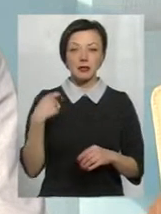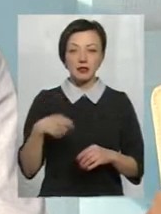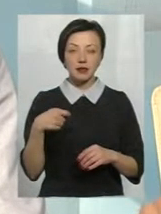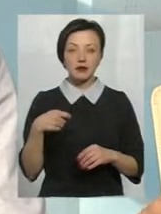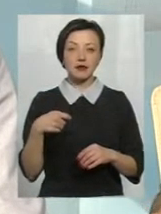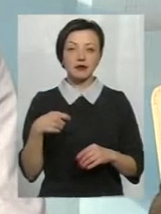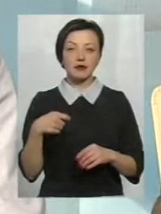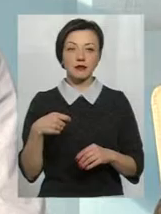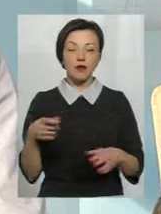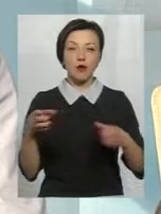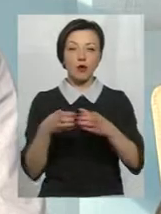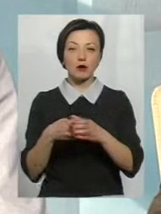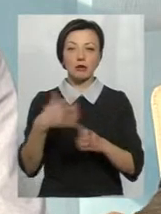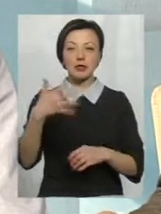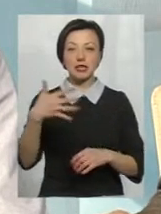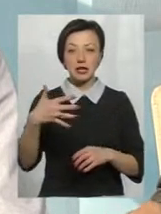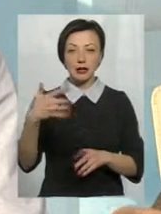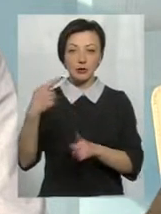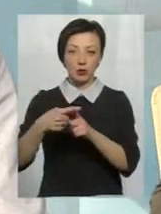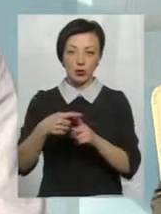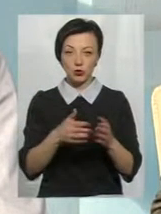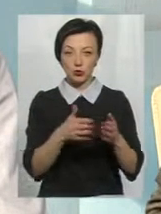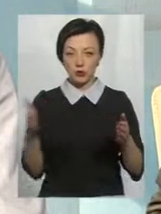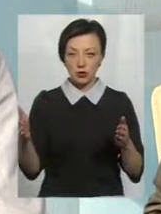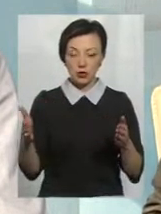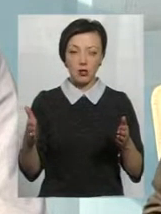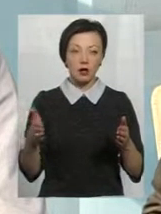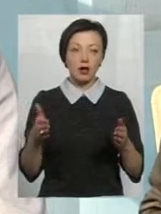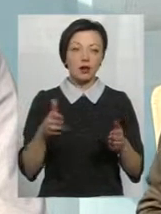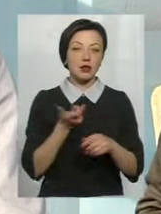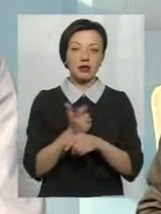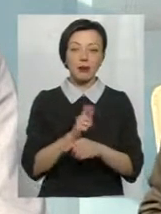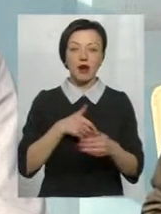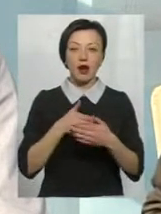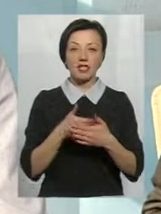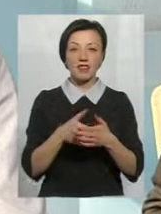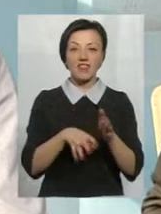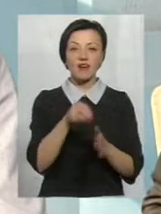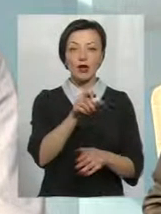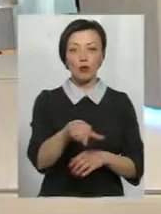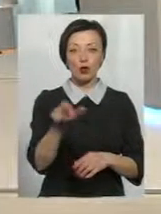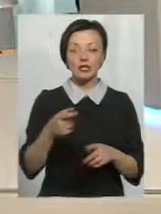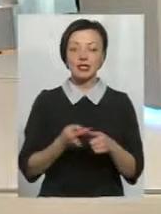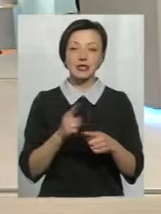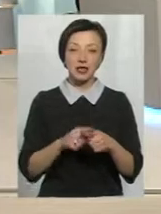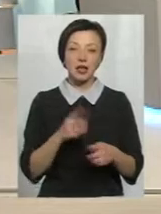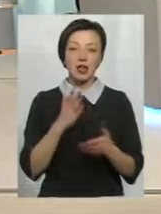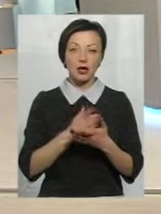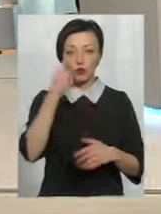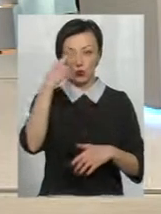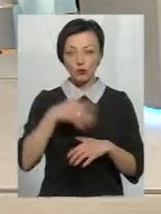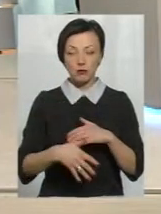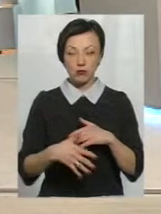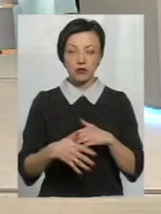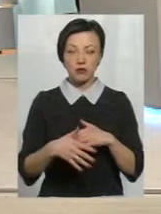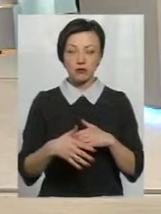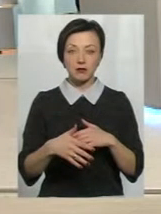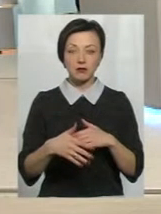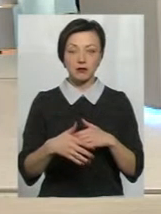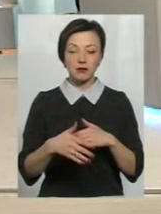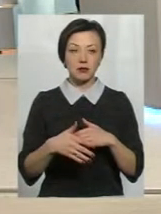там когорта 50 і плюс переважно, вони самі активні виборці. І це є зрозумілим